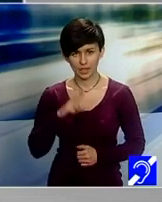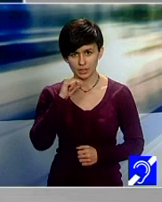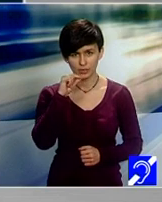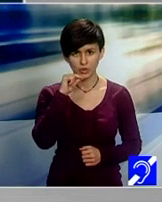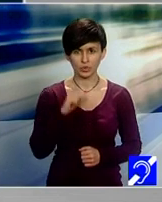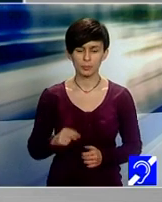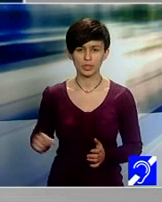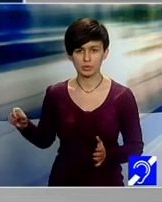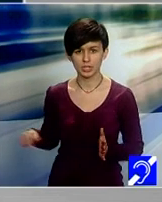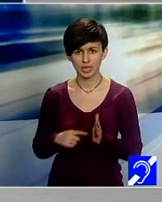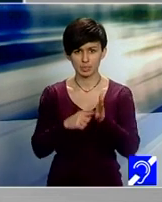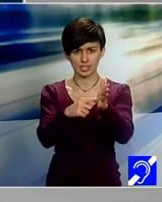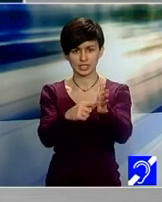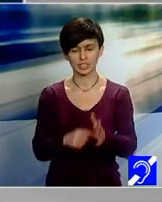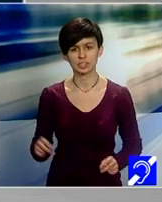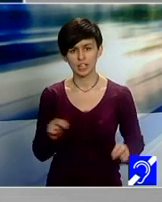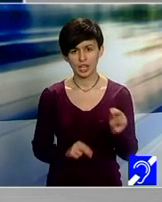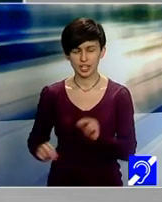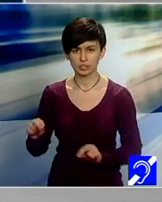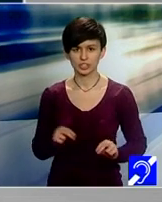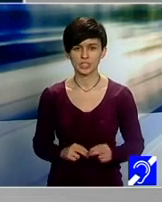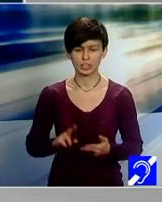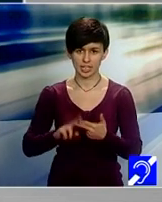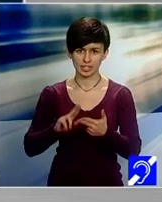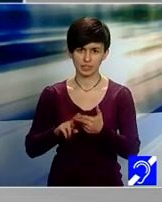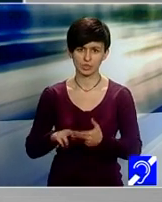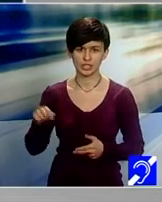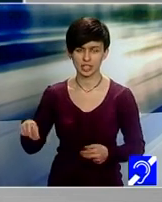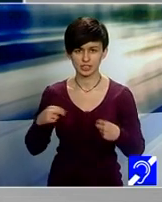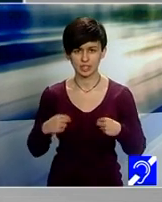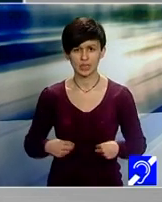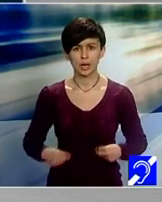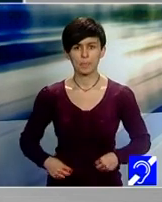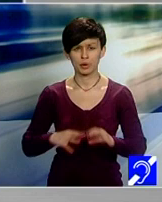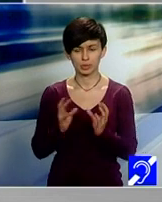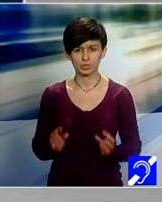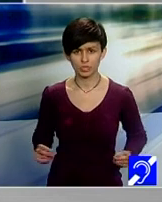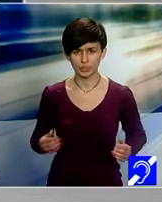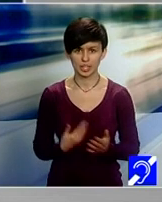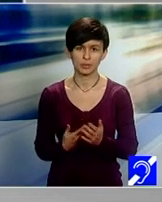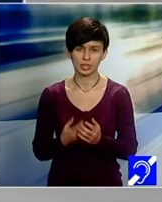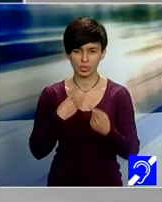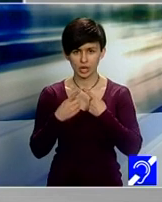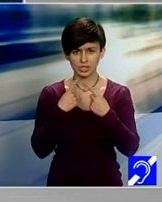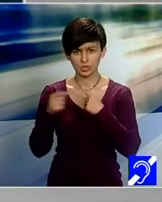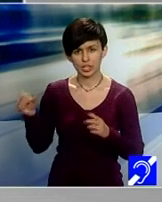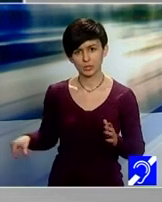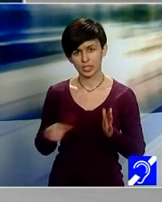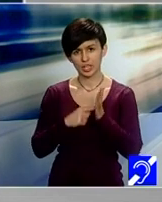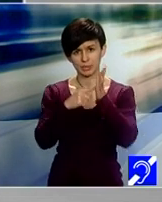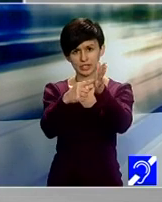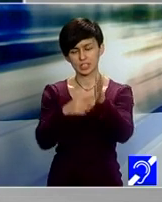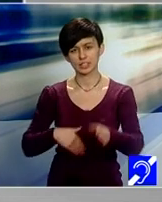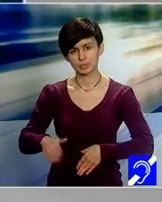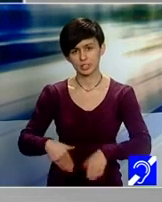cu Afecțiuni Cronice din România, care s-au întâlnit și astăzi la Parlamentul României pentru a discuta cu reprezentanții Ministerului